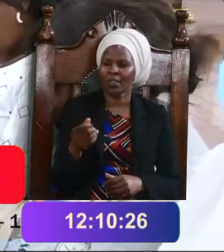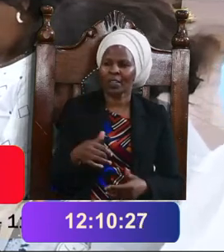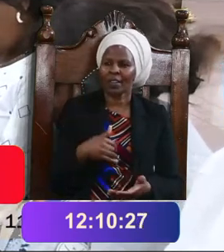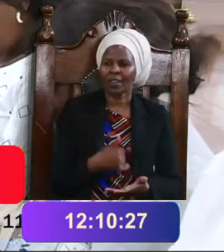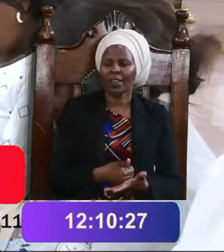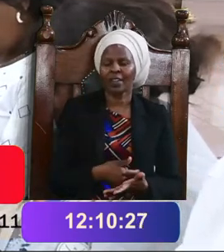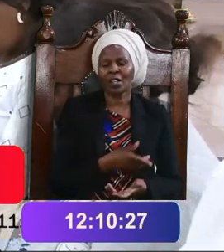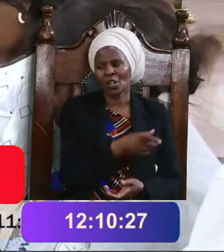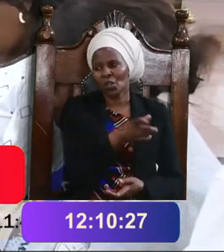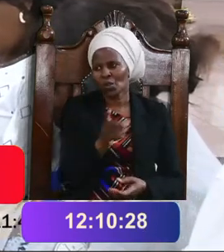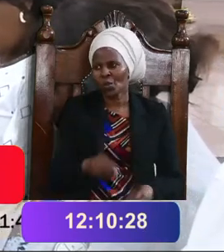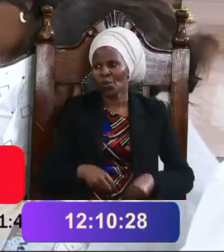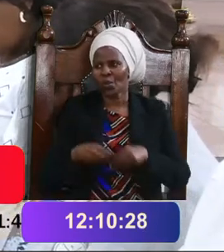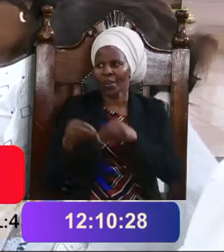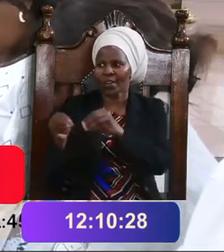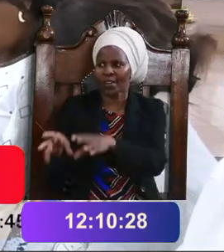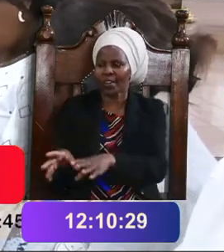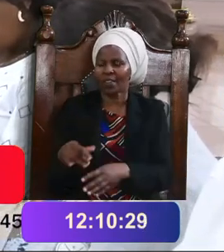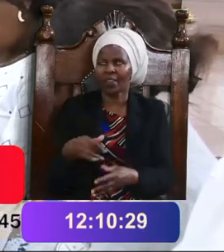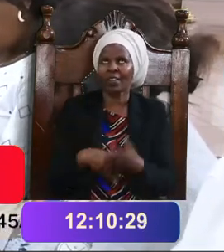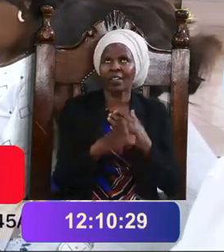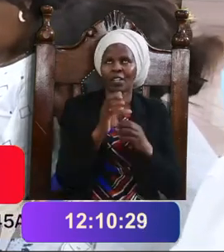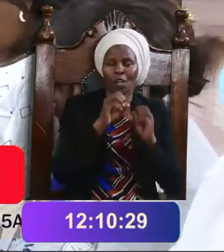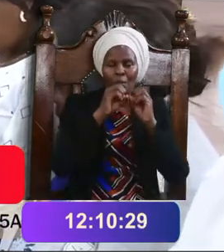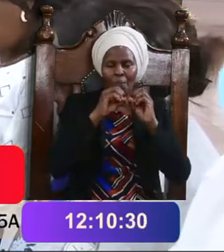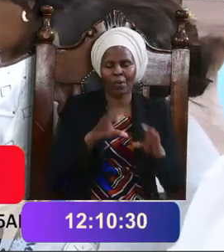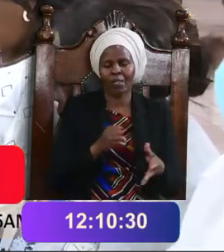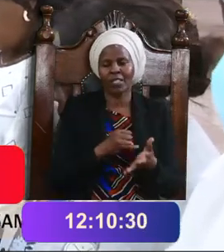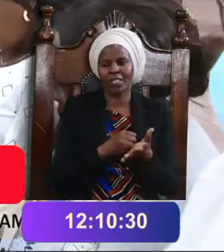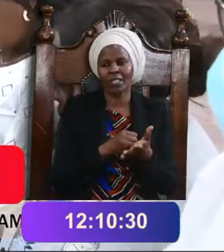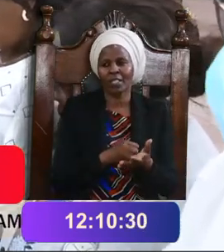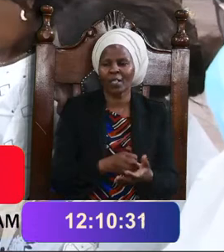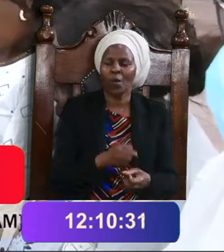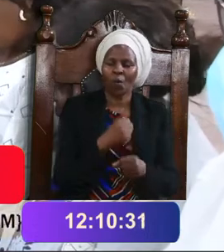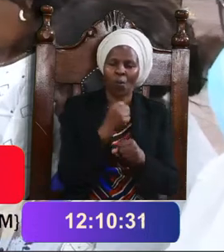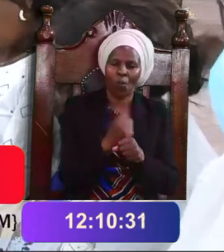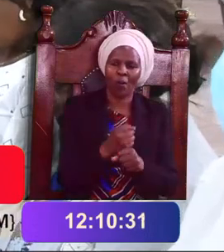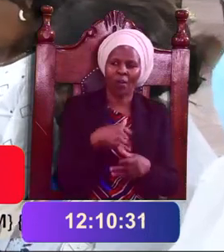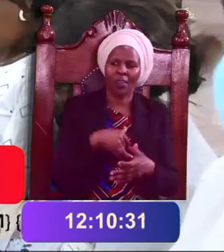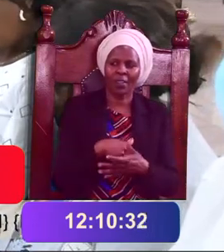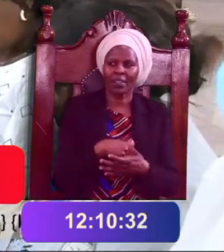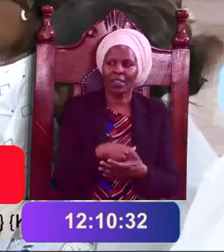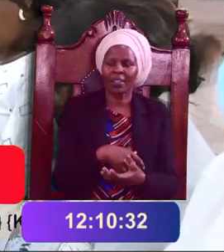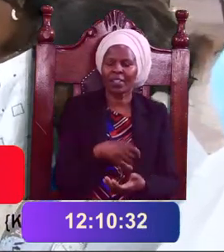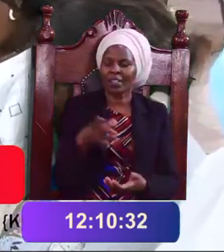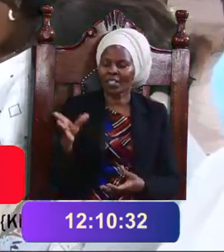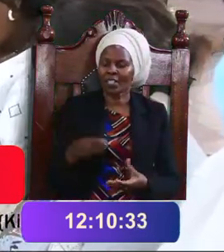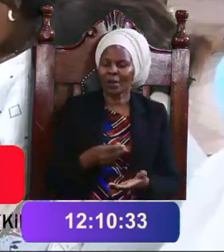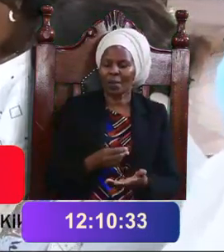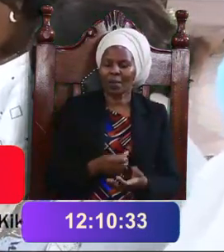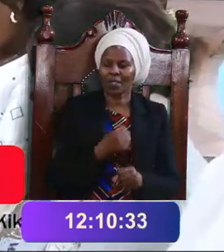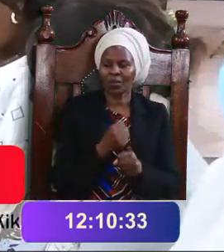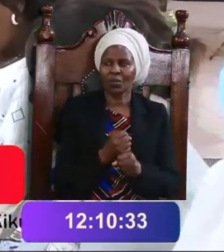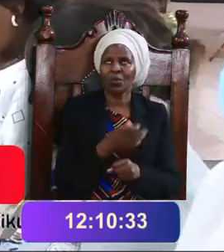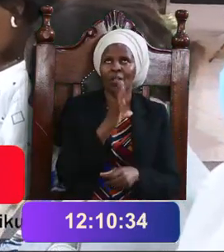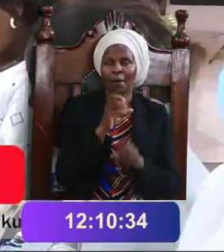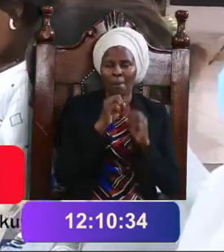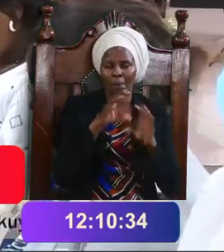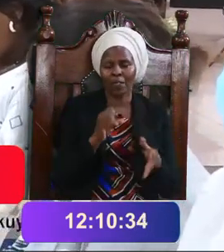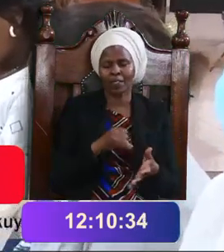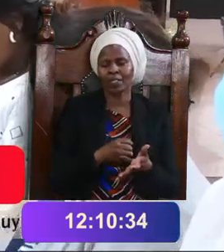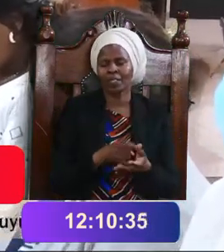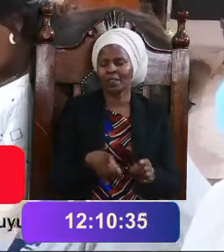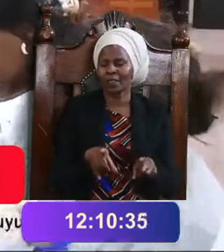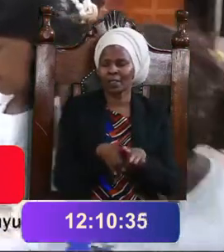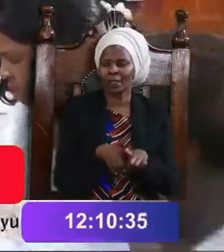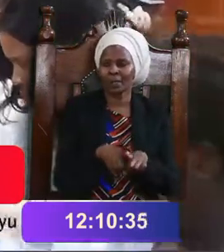tumetoa. Tukaomba ukazibariki na kazi zitakazo tenda, pia Bwana ukazibariki.